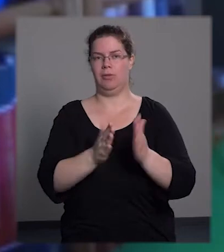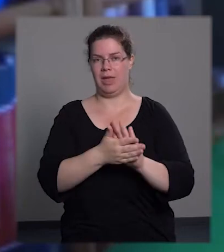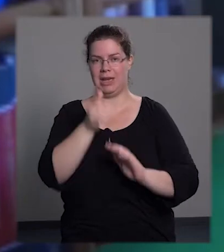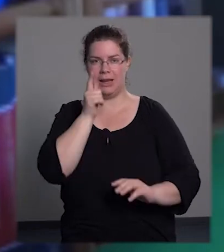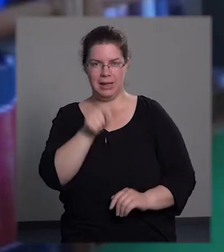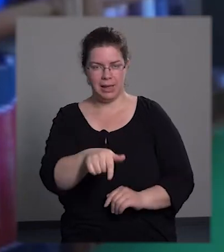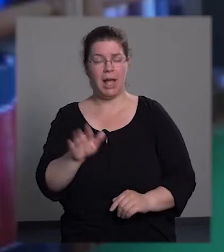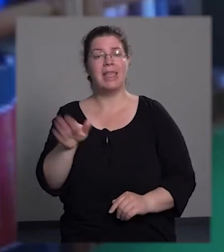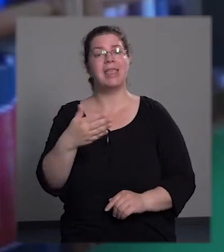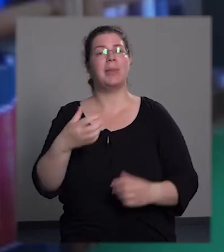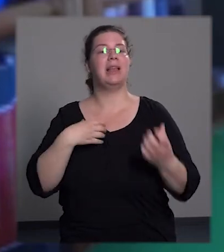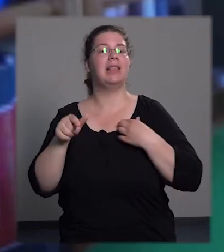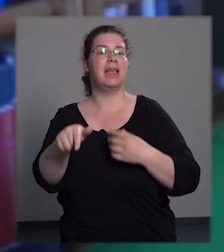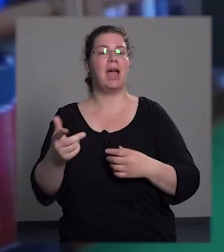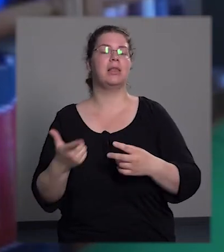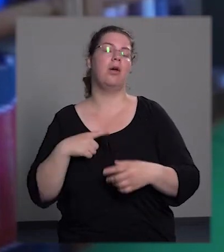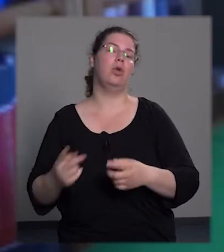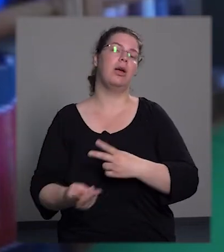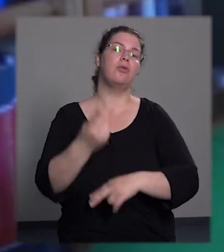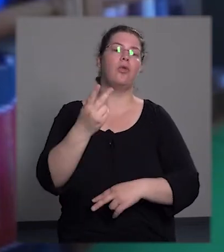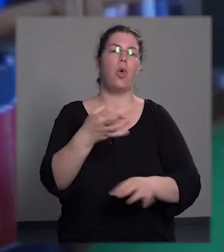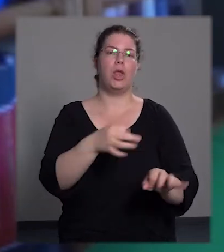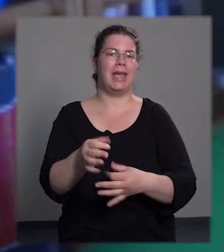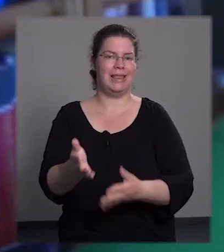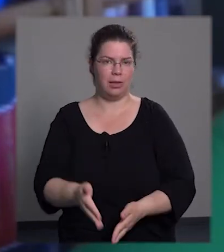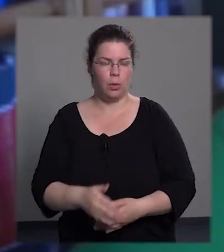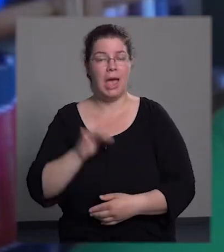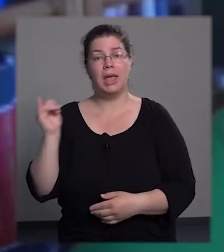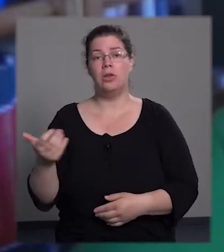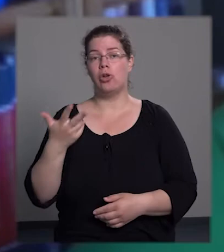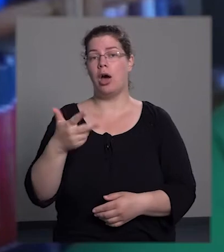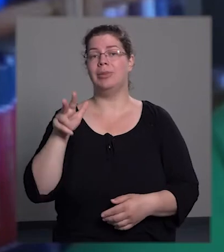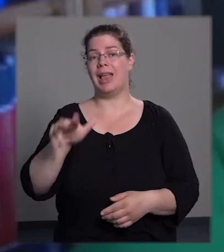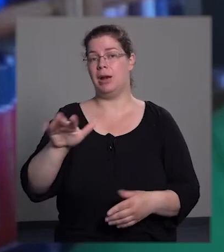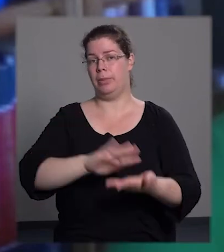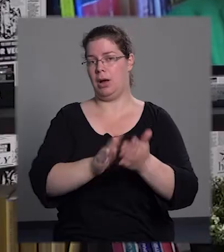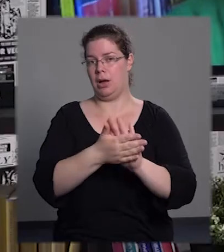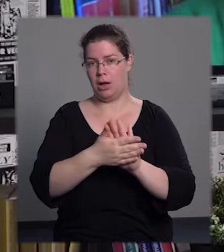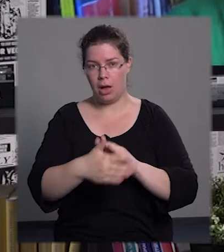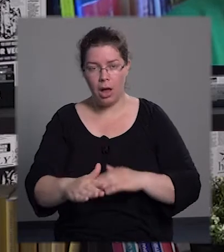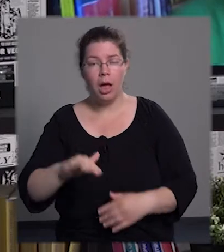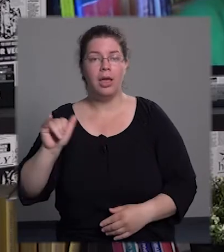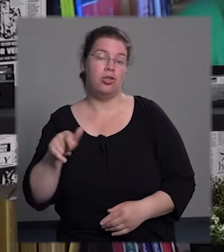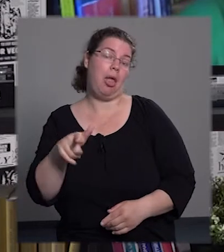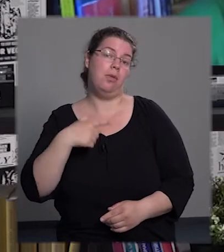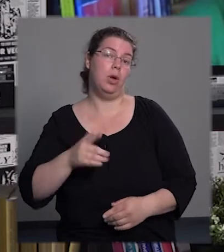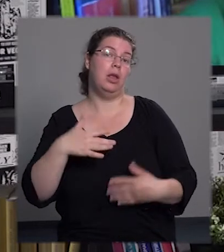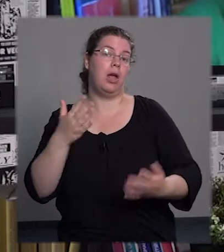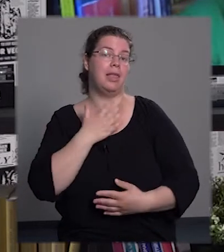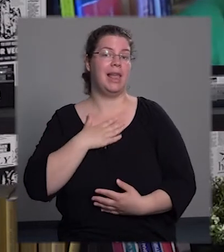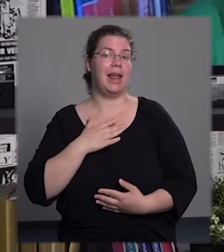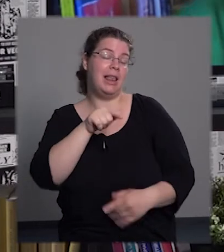Színháznak volt ekkor a főrendezője, és hát 33-ban házasodtak össze, és ez volt a nagy szerelem az ő